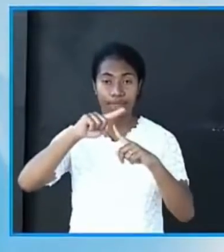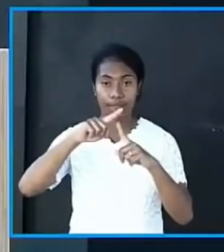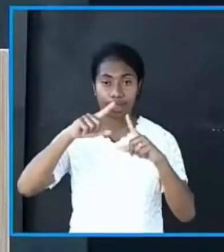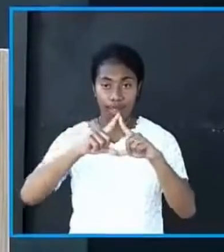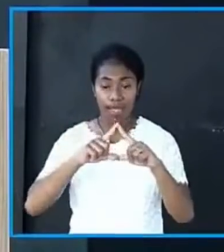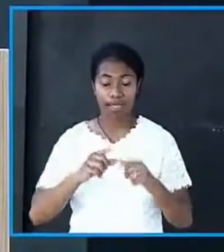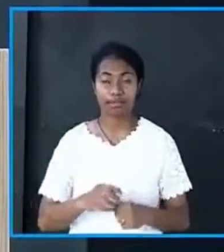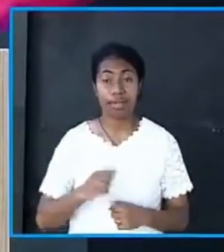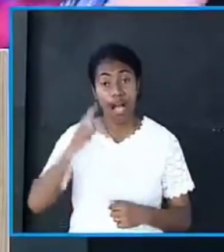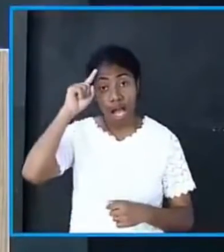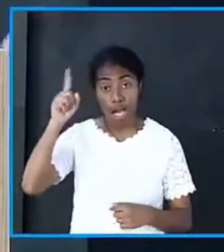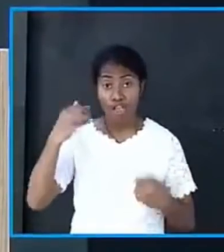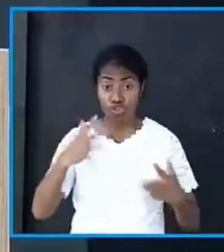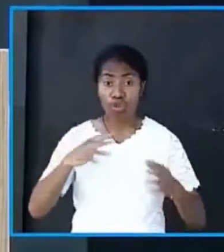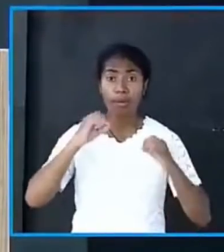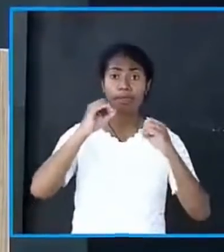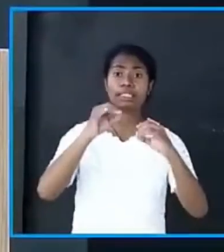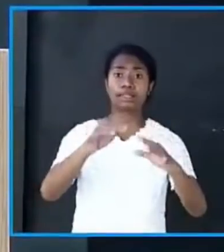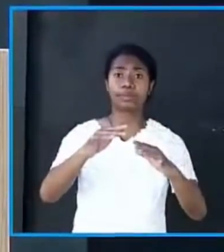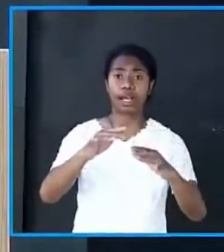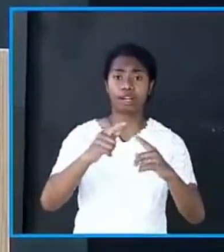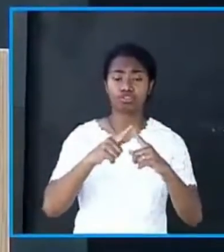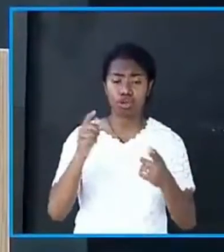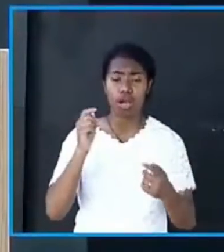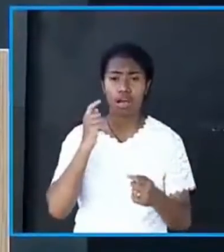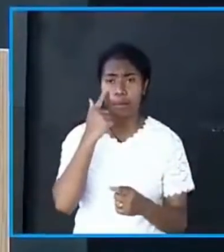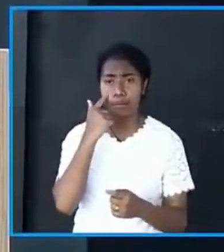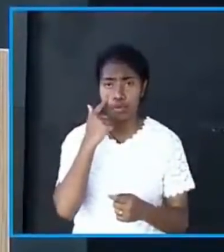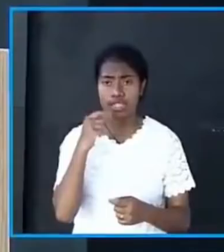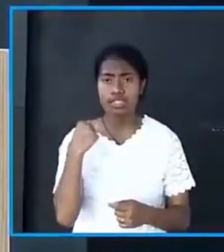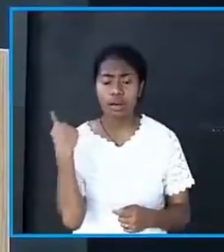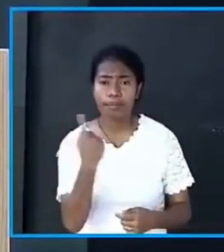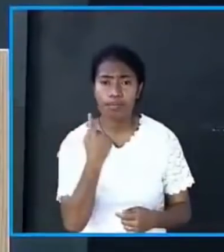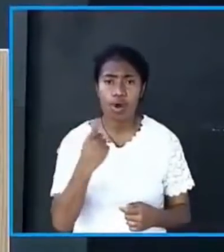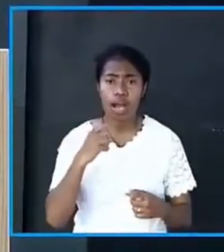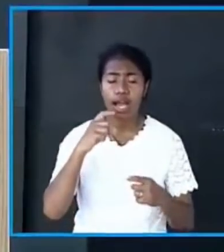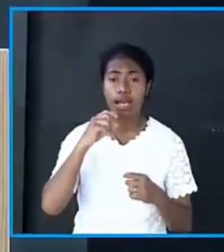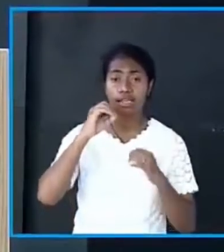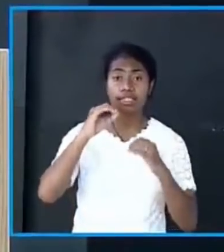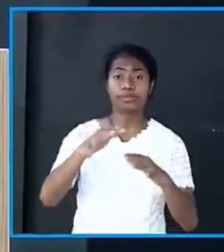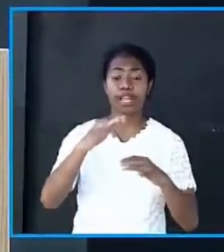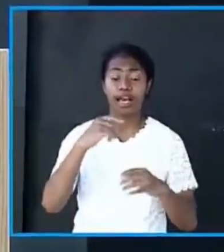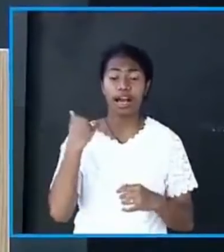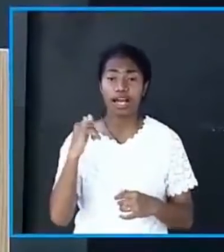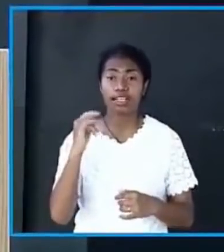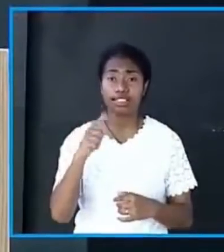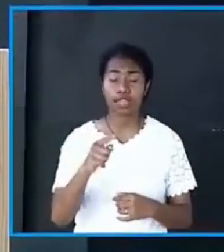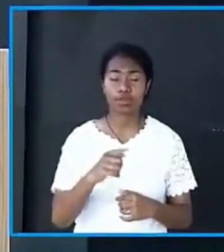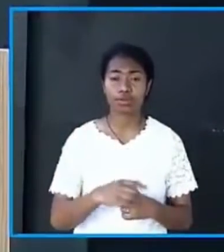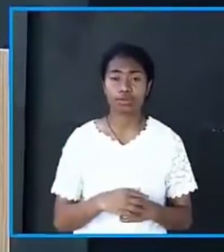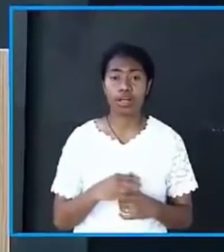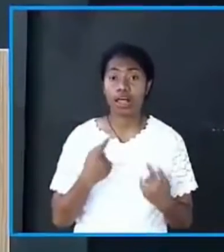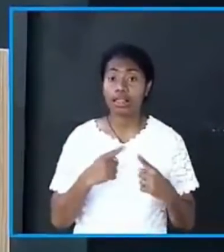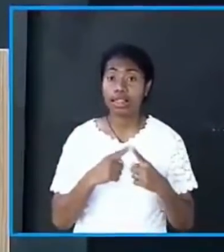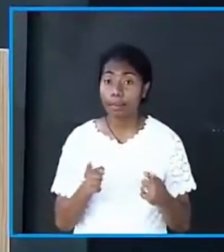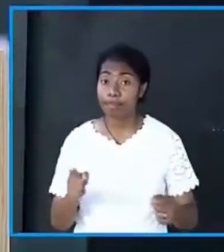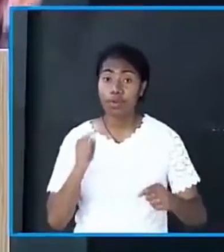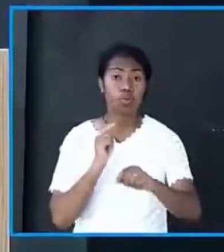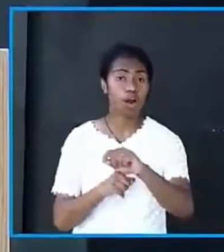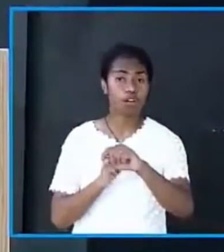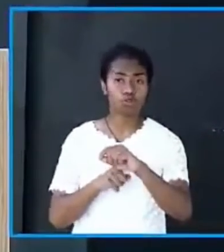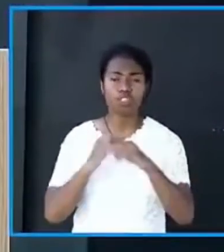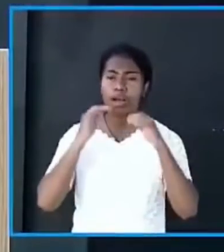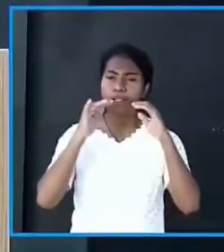dia sudah buktikan dari penciptaan hari pertama sampai hari kelima dan menariknya waktu dia mencipta